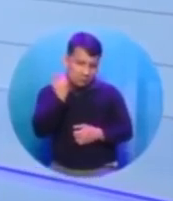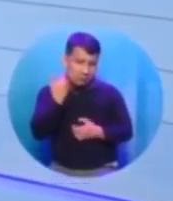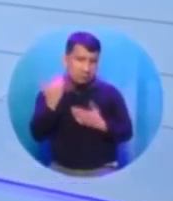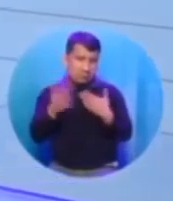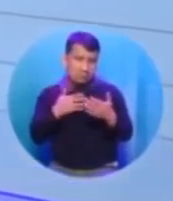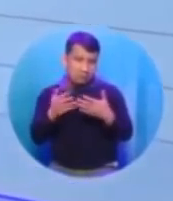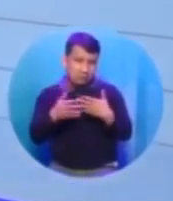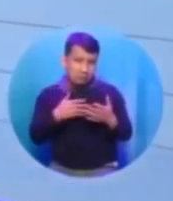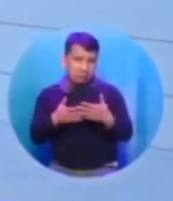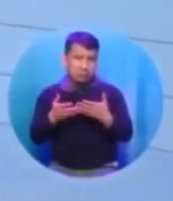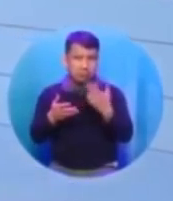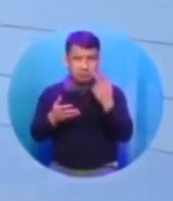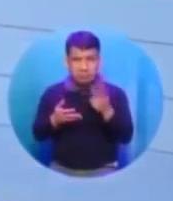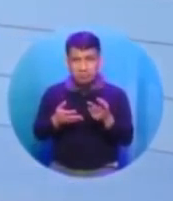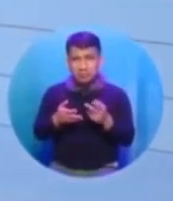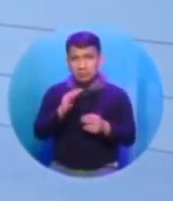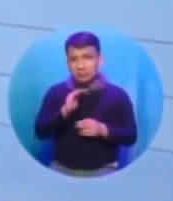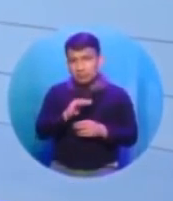pa, kaya...